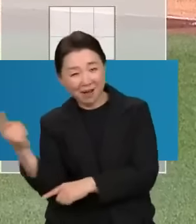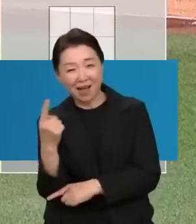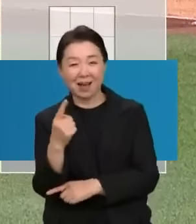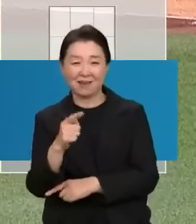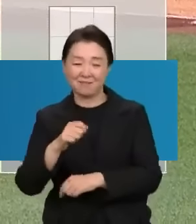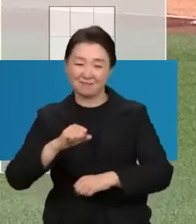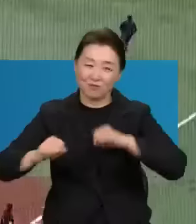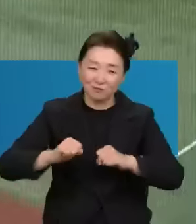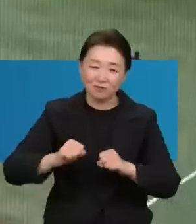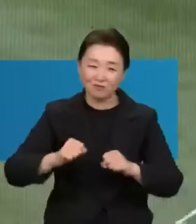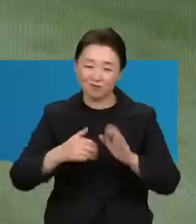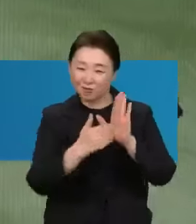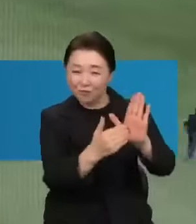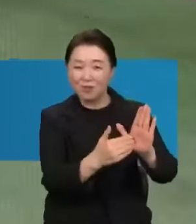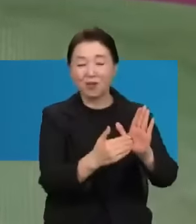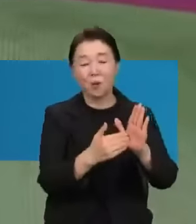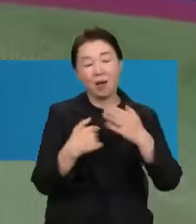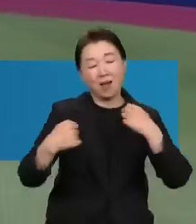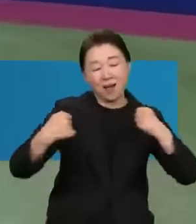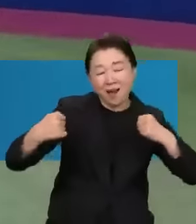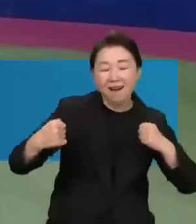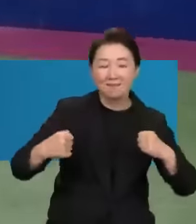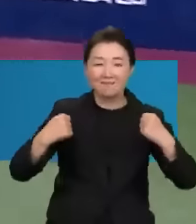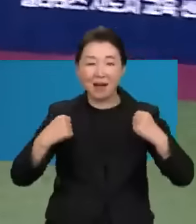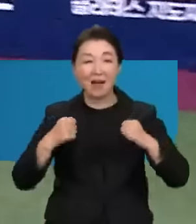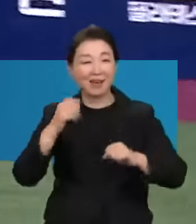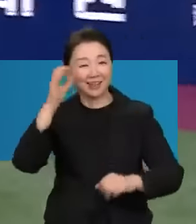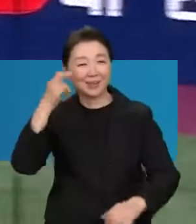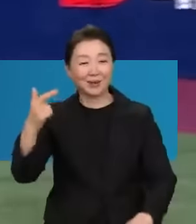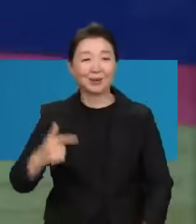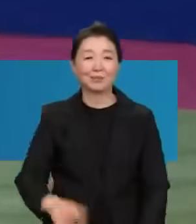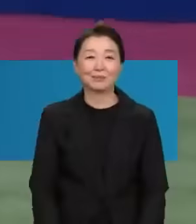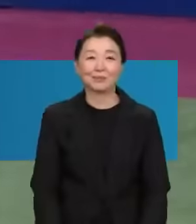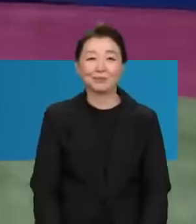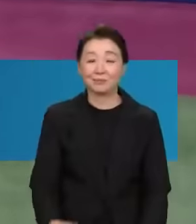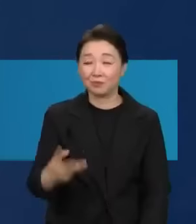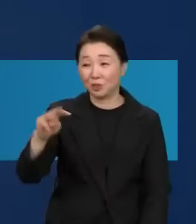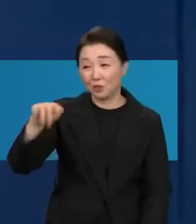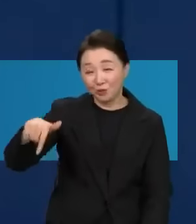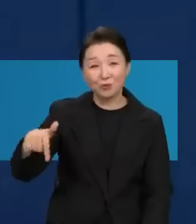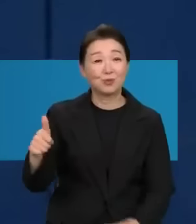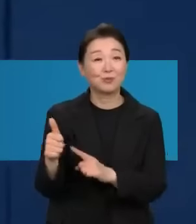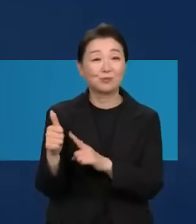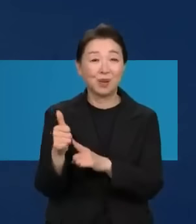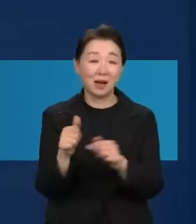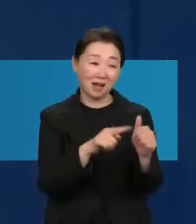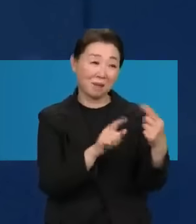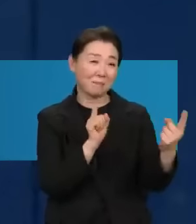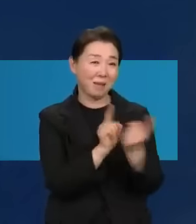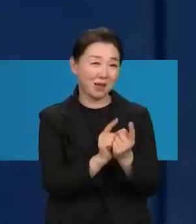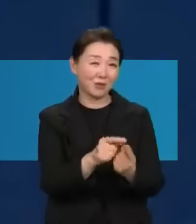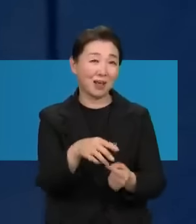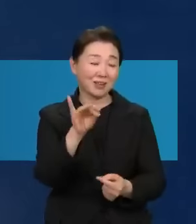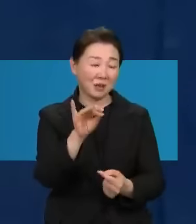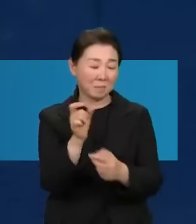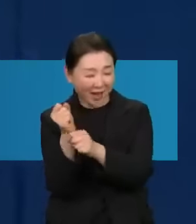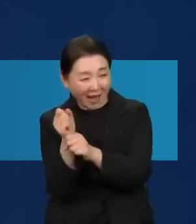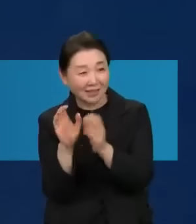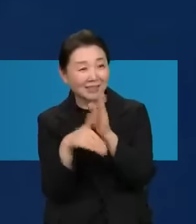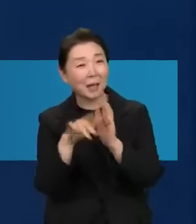주루, 수비할 것 없이 에너지가 샘솟는 장면들이 기다려지는데요. 유현진 선수는 푸이그와 마주할 첫 타석에선